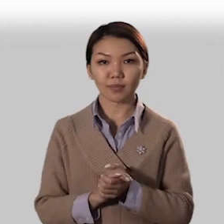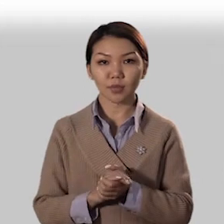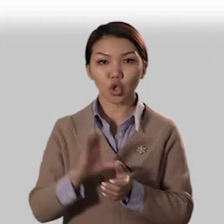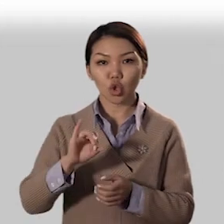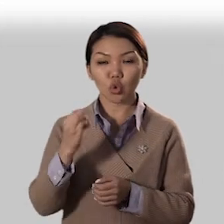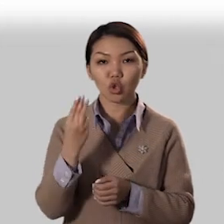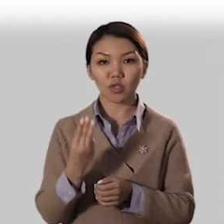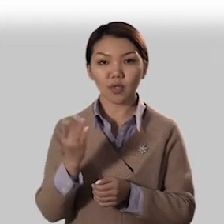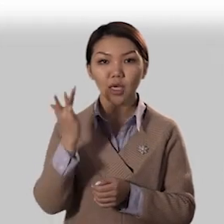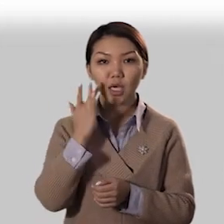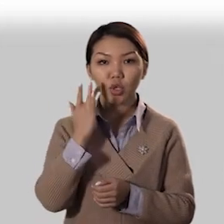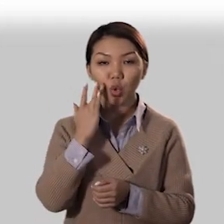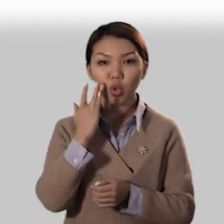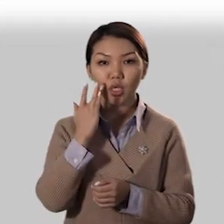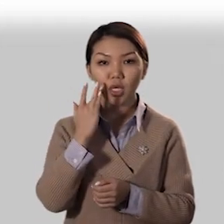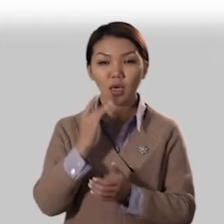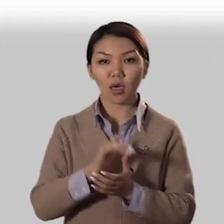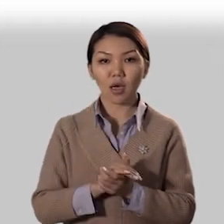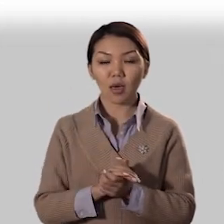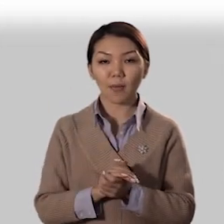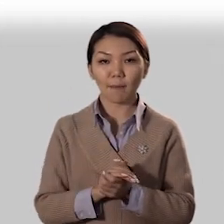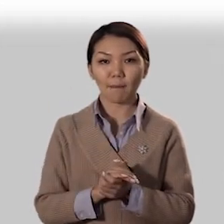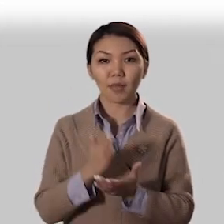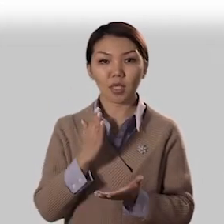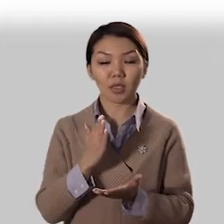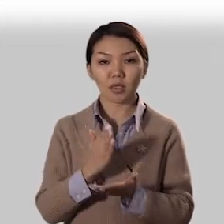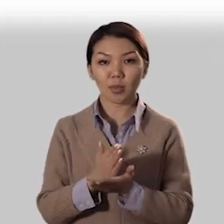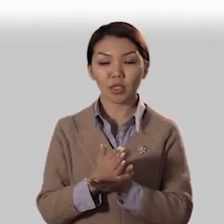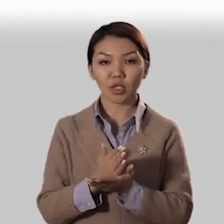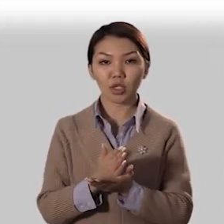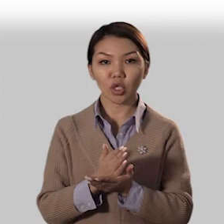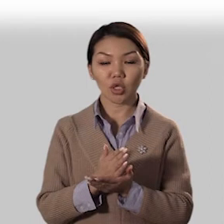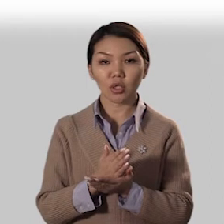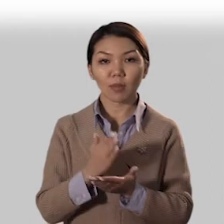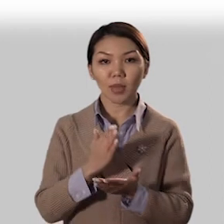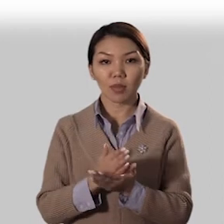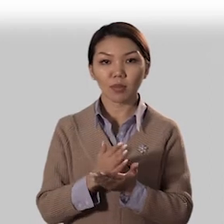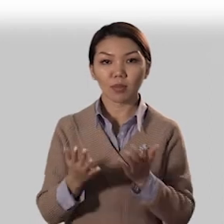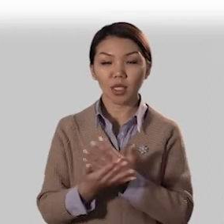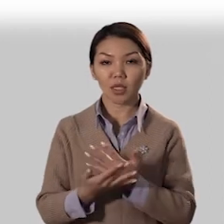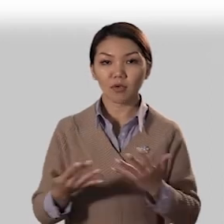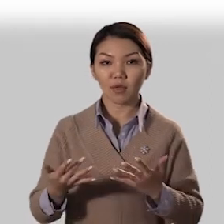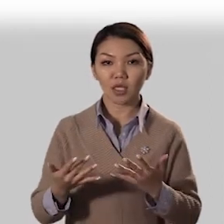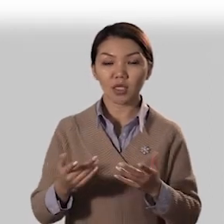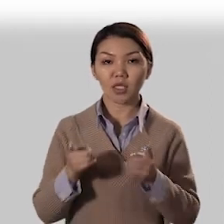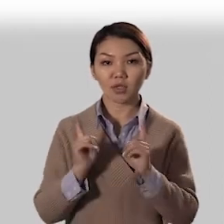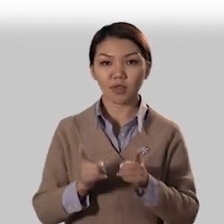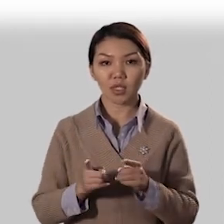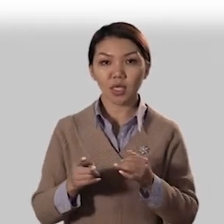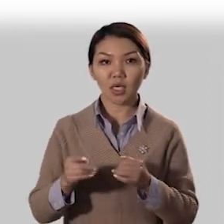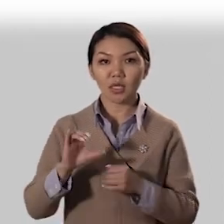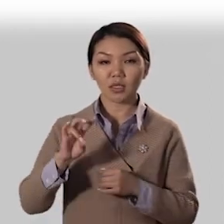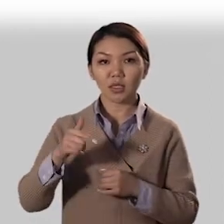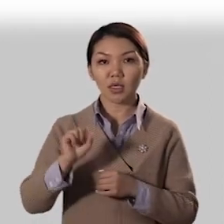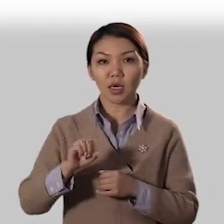существительные которые обозначают предметы явления действительности снега мир земля